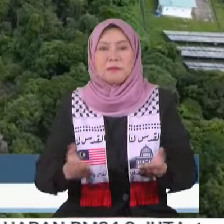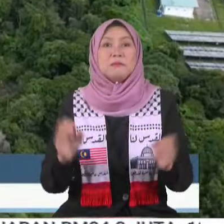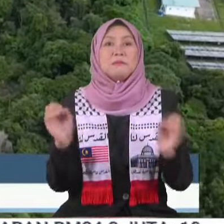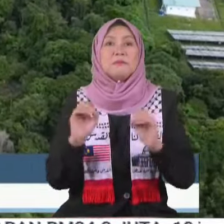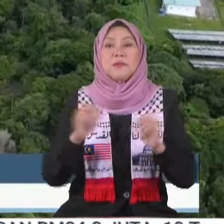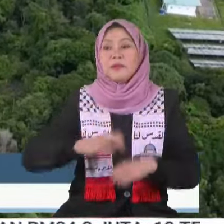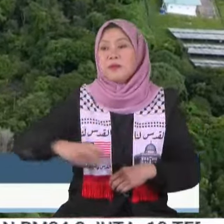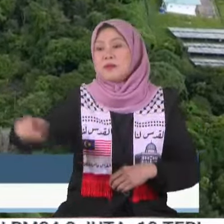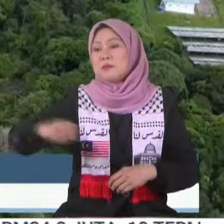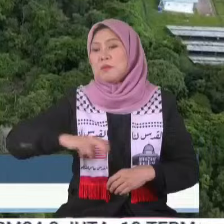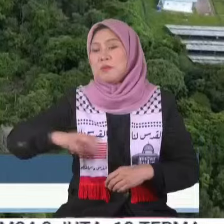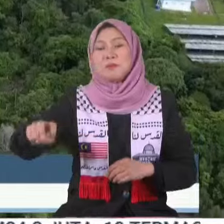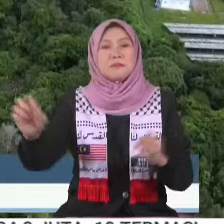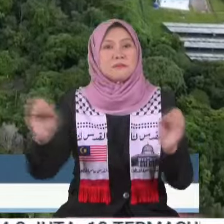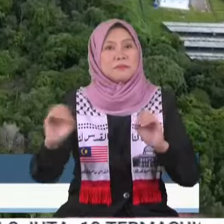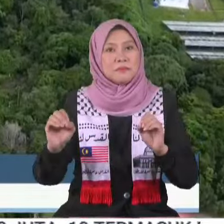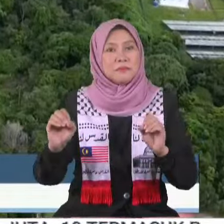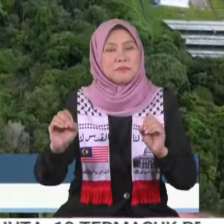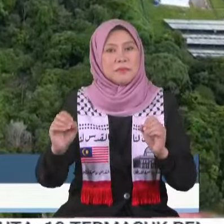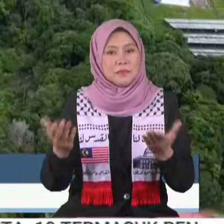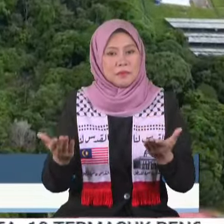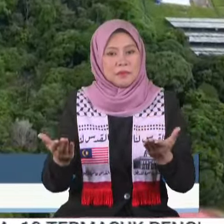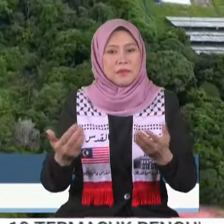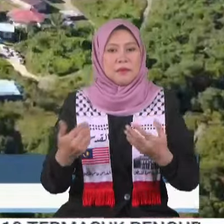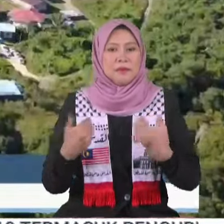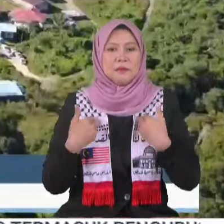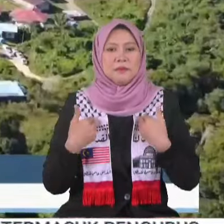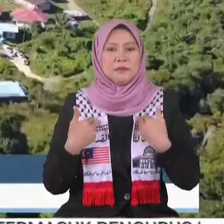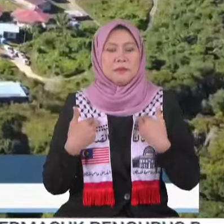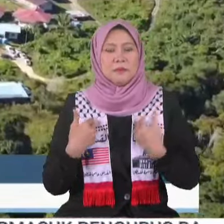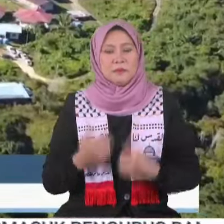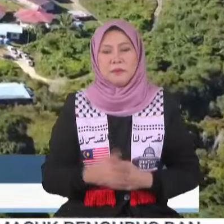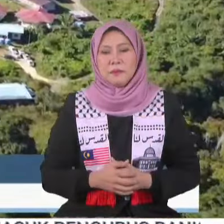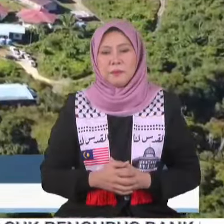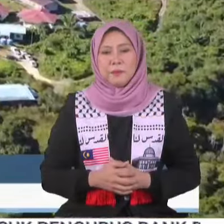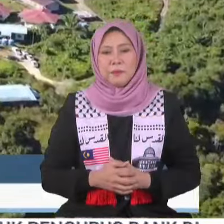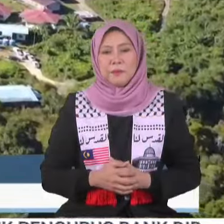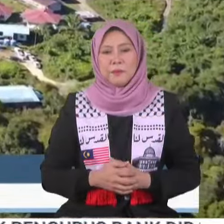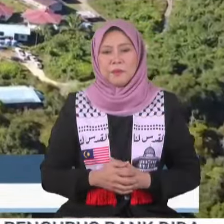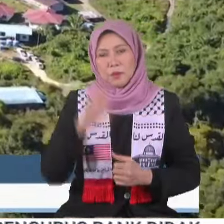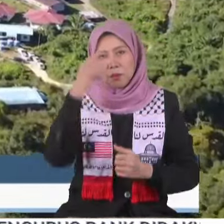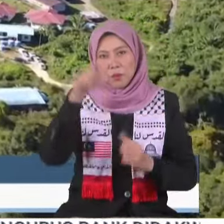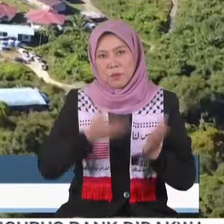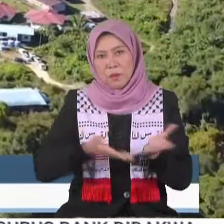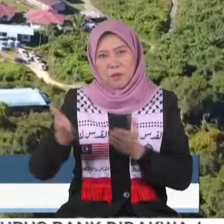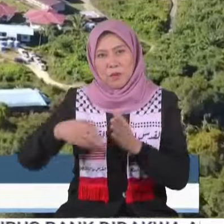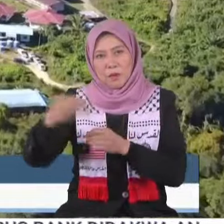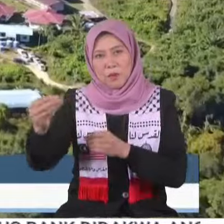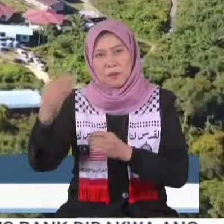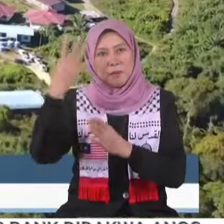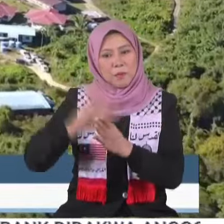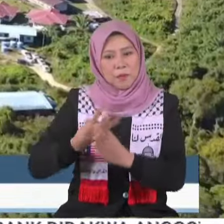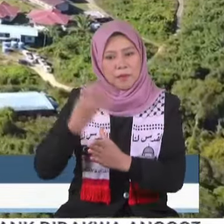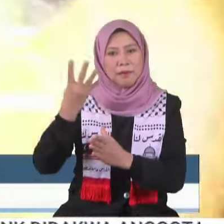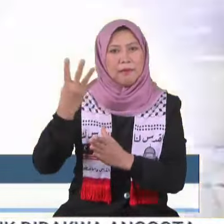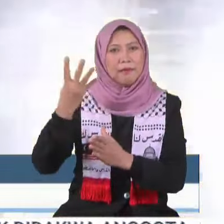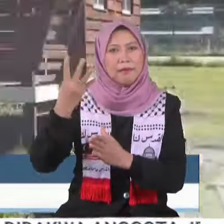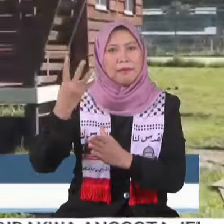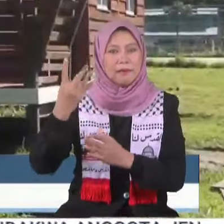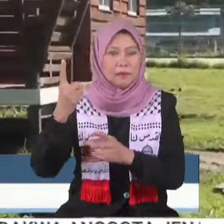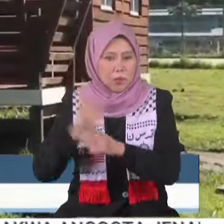transporter yang akan bawa keluar. Cuma kita akan melantik ejen, satu ketua di sini untuk membawa keluar setiap mungkin 4 bulan sekali. Kraft Tangan